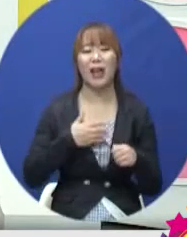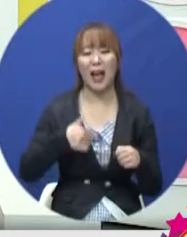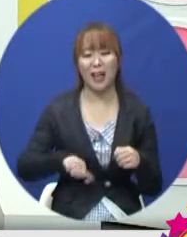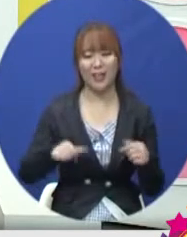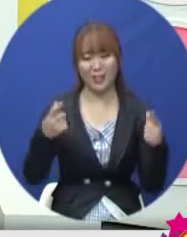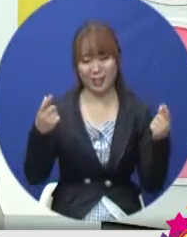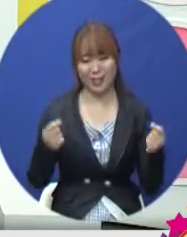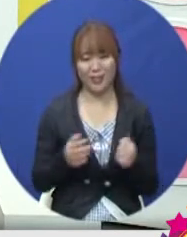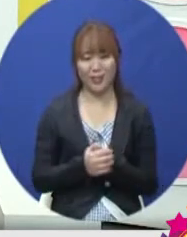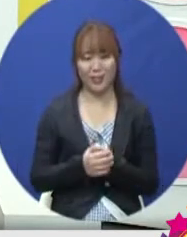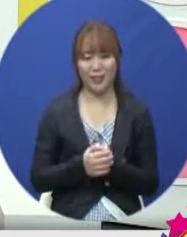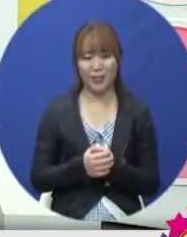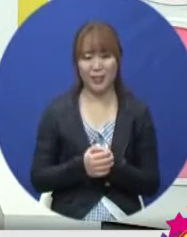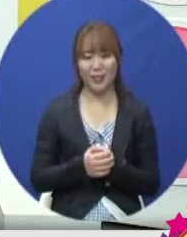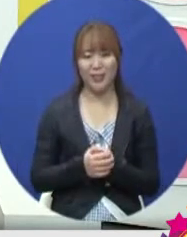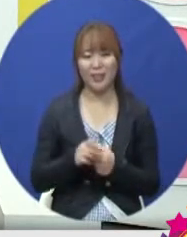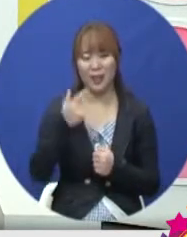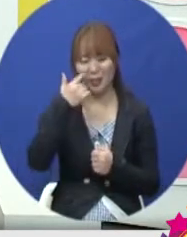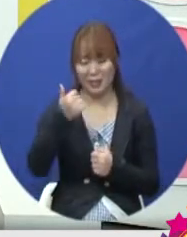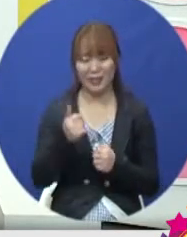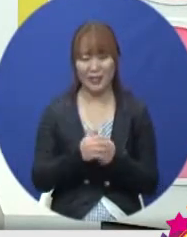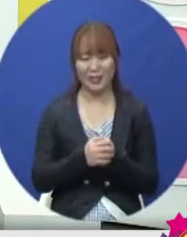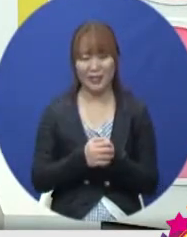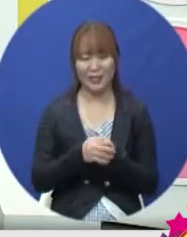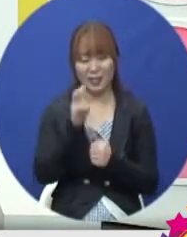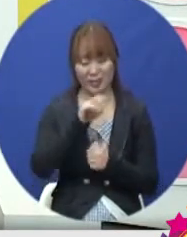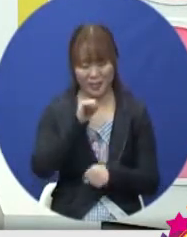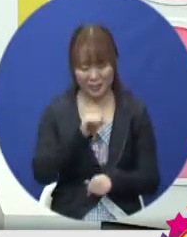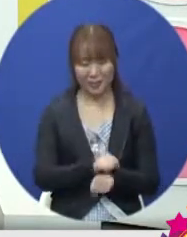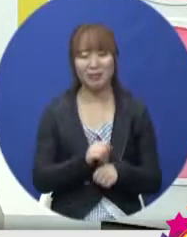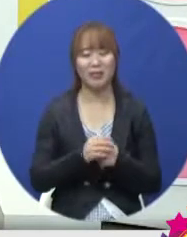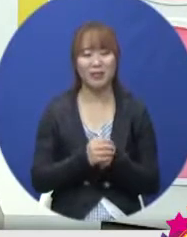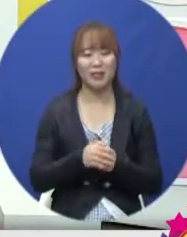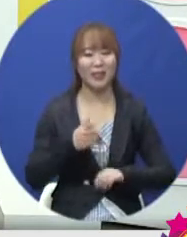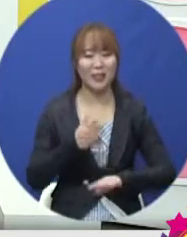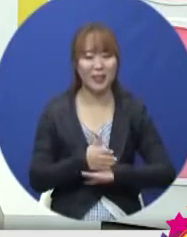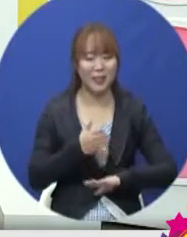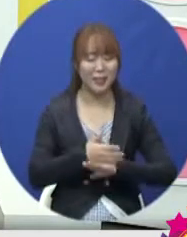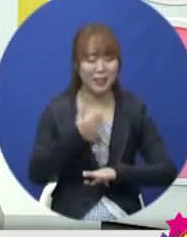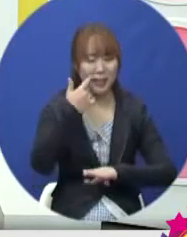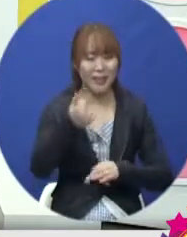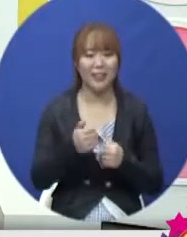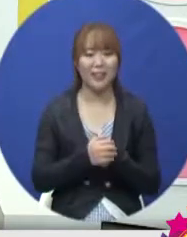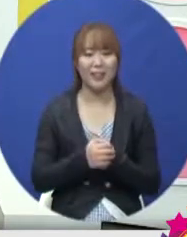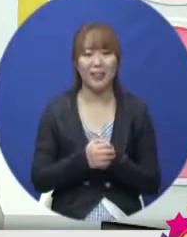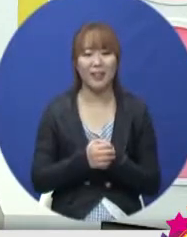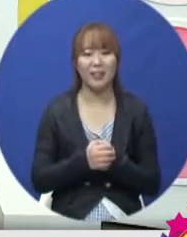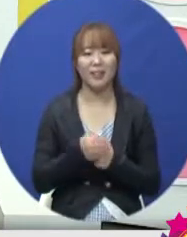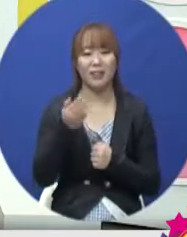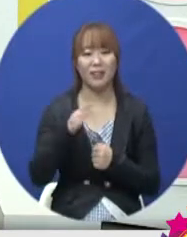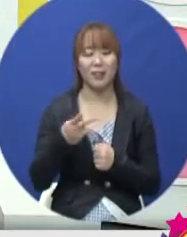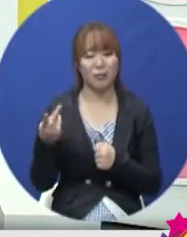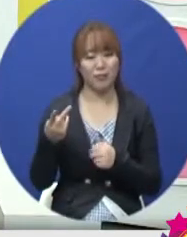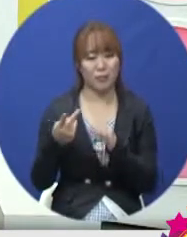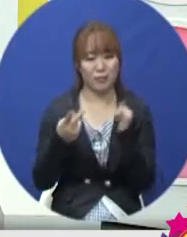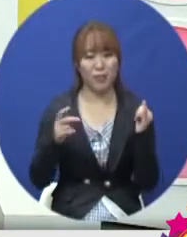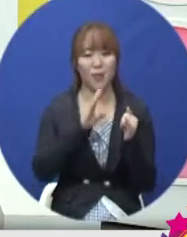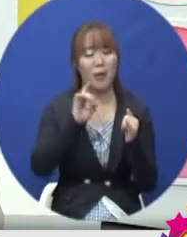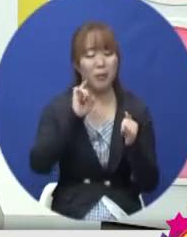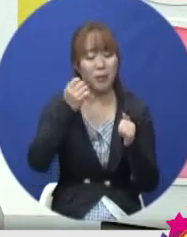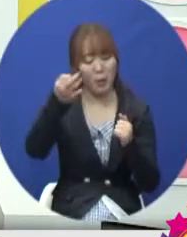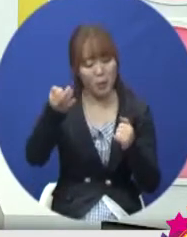같고. 아이고, 예, 아버지. 노래도 잘 하시고. 고맙습니다. 고맙습니다, 아버님. 예, 예. 근데 저희를 이렇게